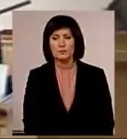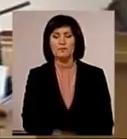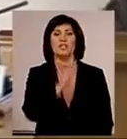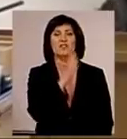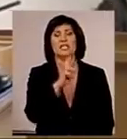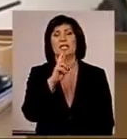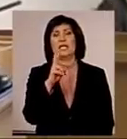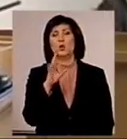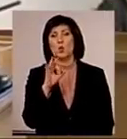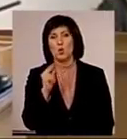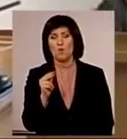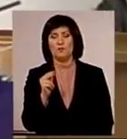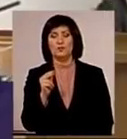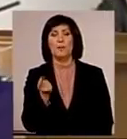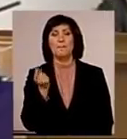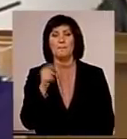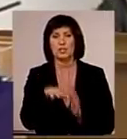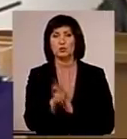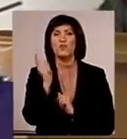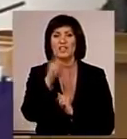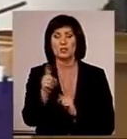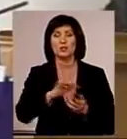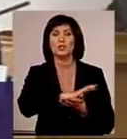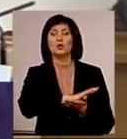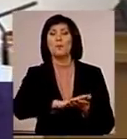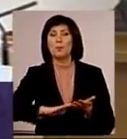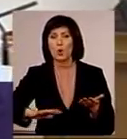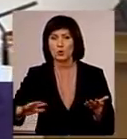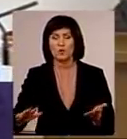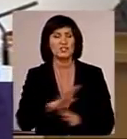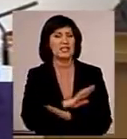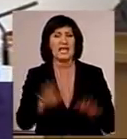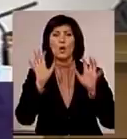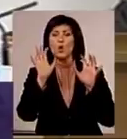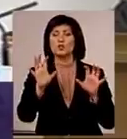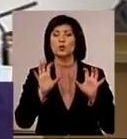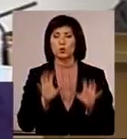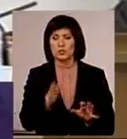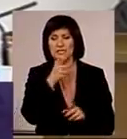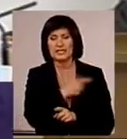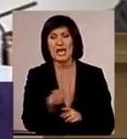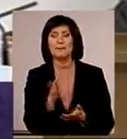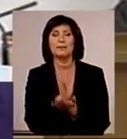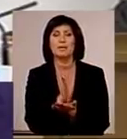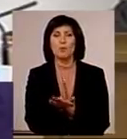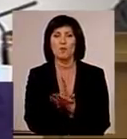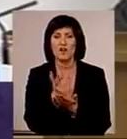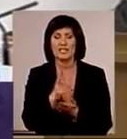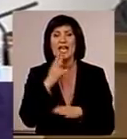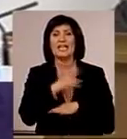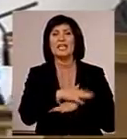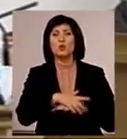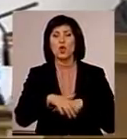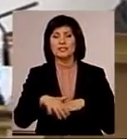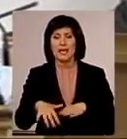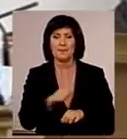Віктор Янукович пішов на те, щоб продовжити неконституційно термін перебування